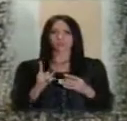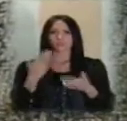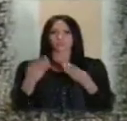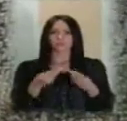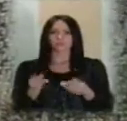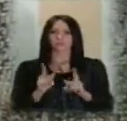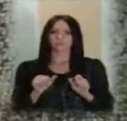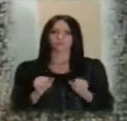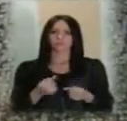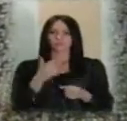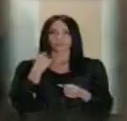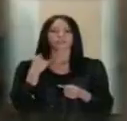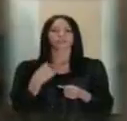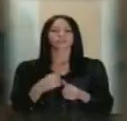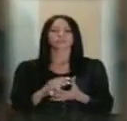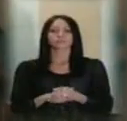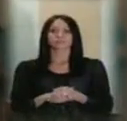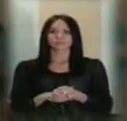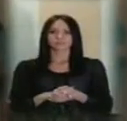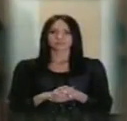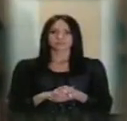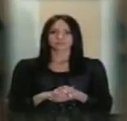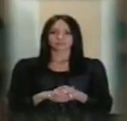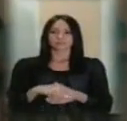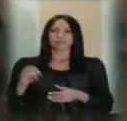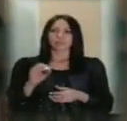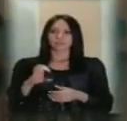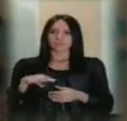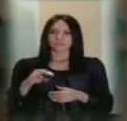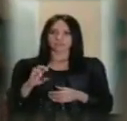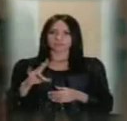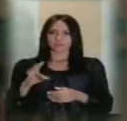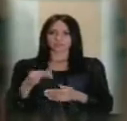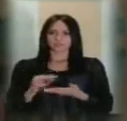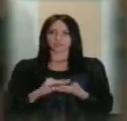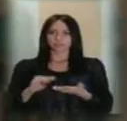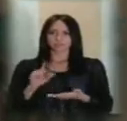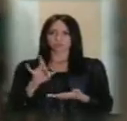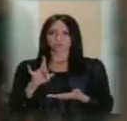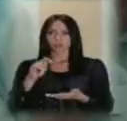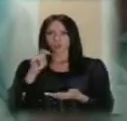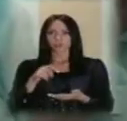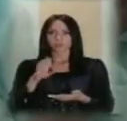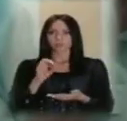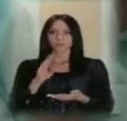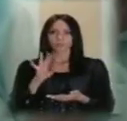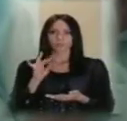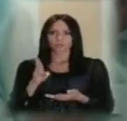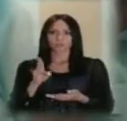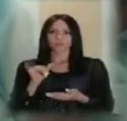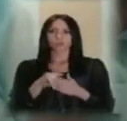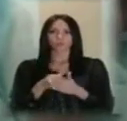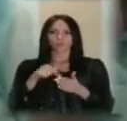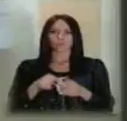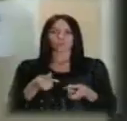їх трошки, підняти їм настрій. Євген Стеблівський пише у жанрі «Український бойовик» в основі романів реальні події сучасної та давньої